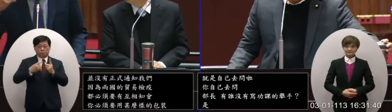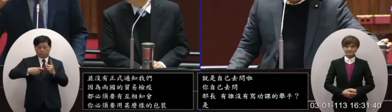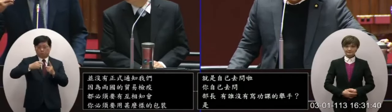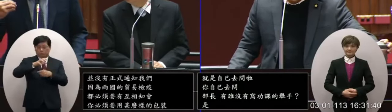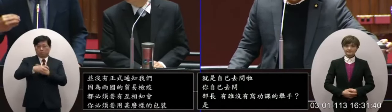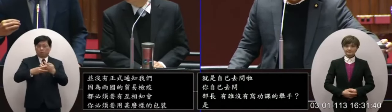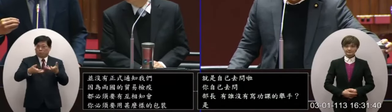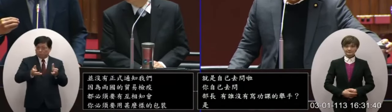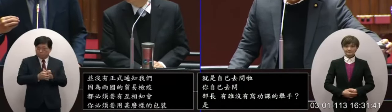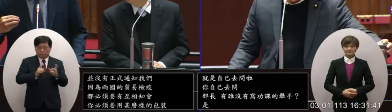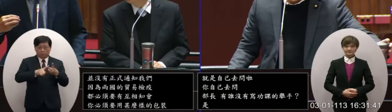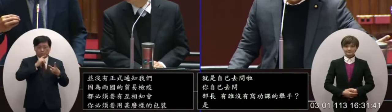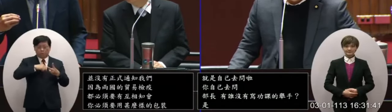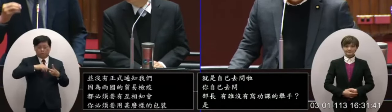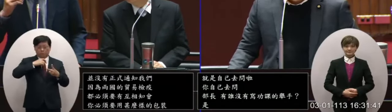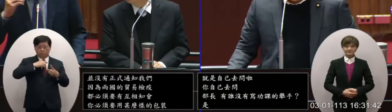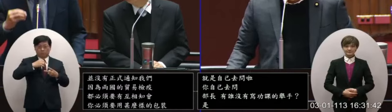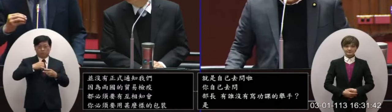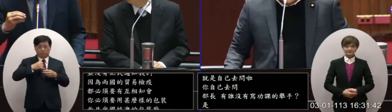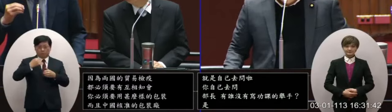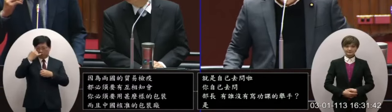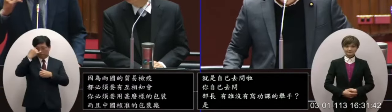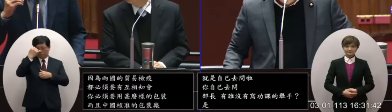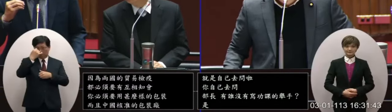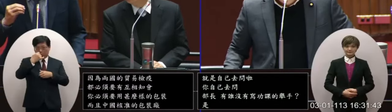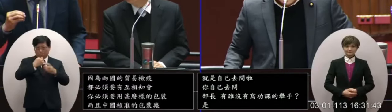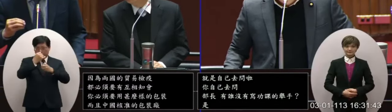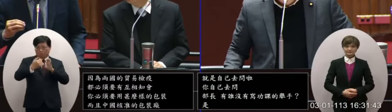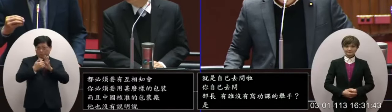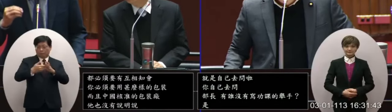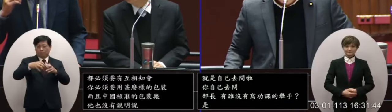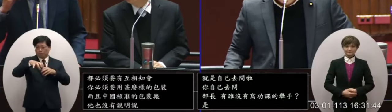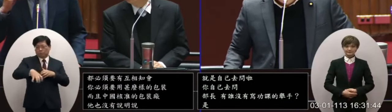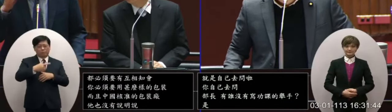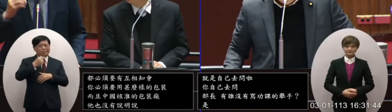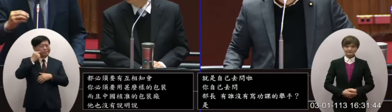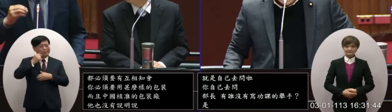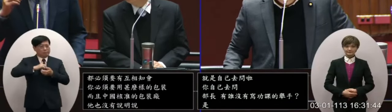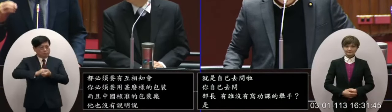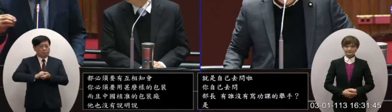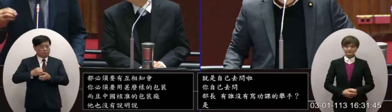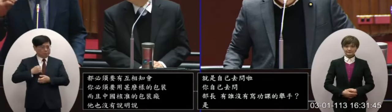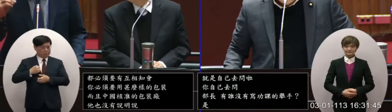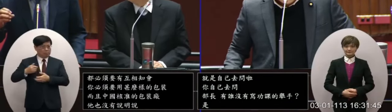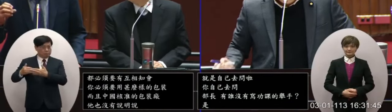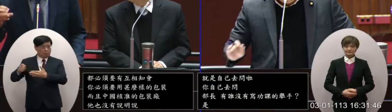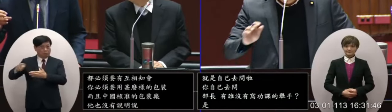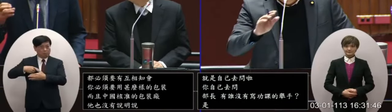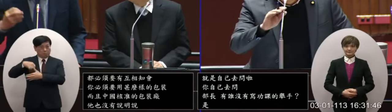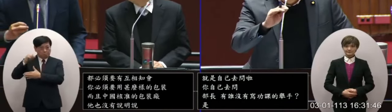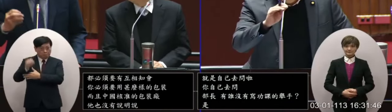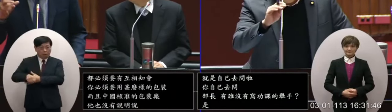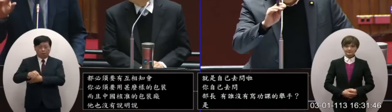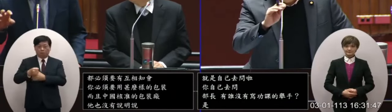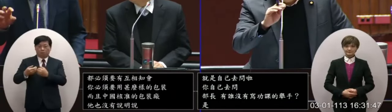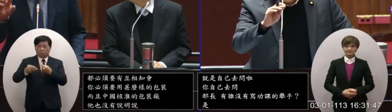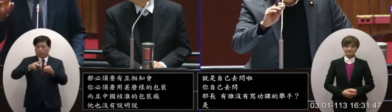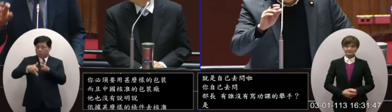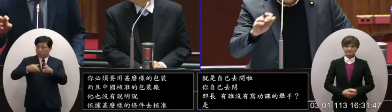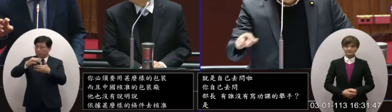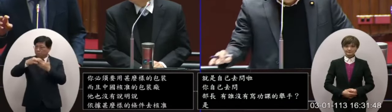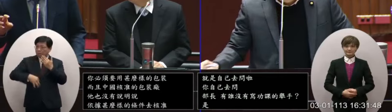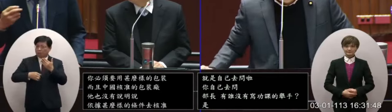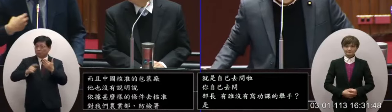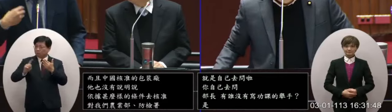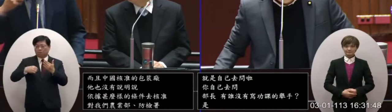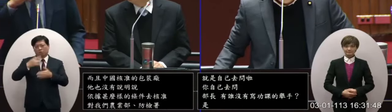业部来讲，对房检署来讲，我们并不能够很确定的中国核准包装厂是基于什么样的一